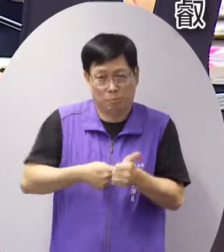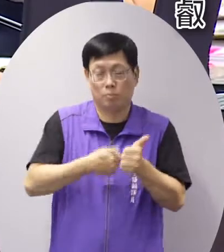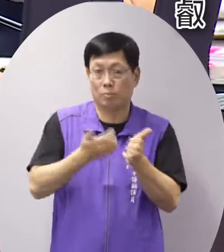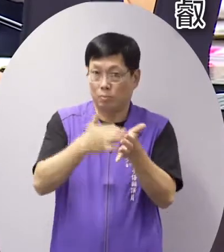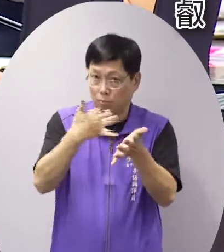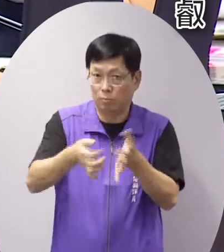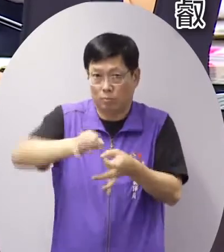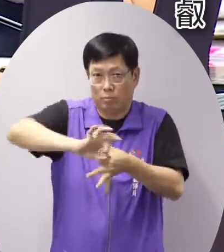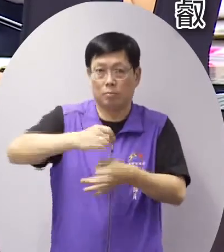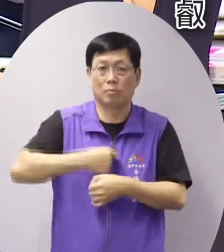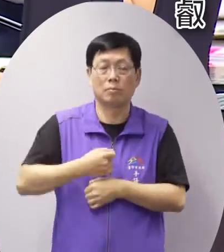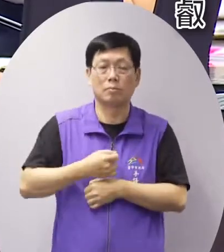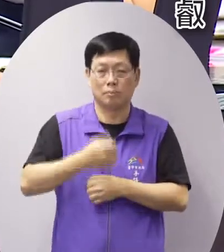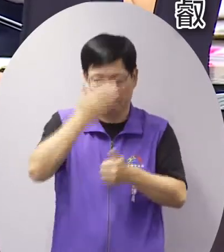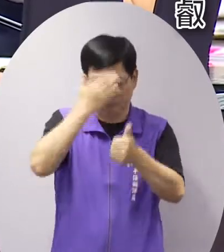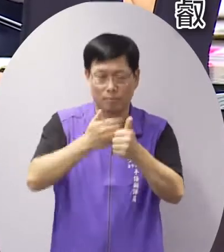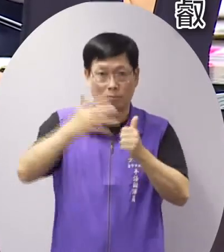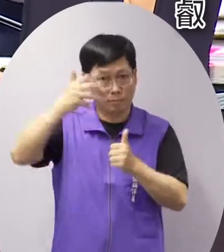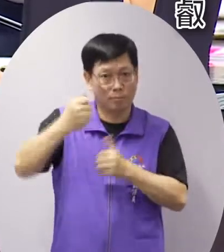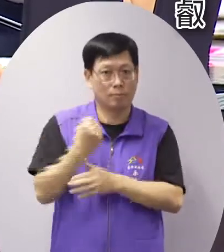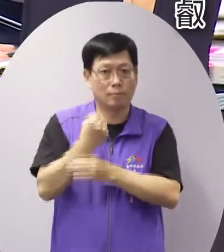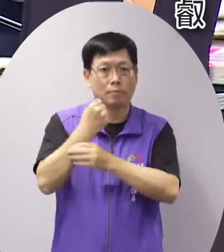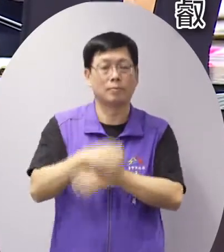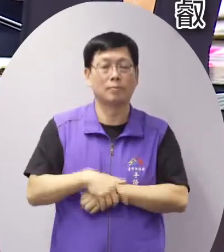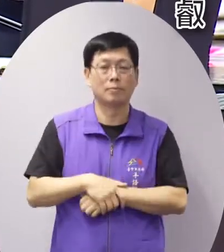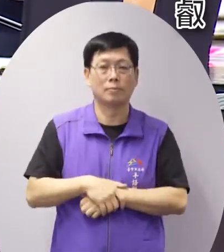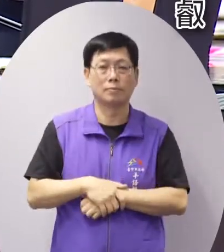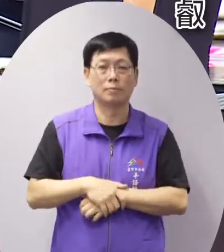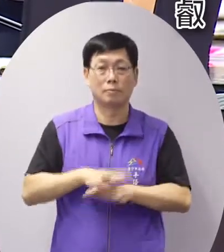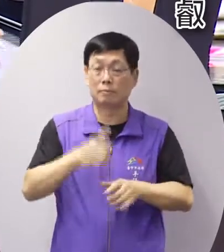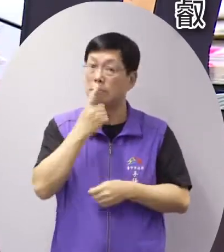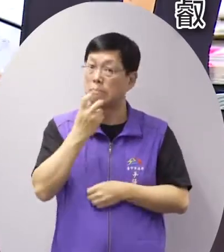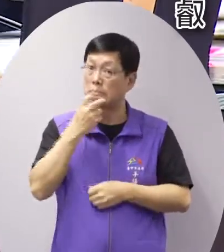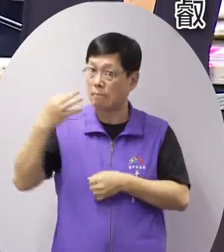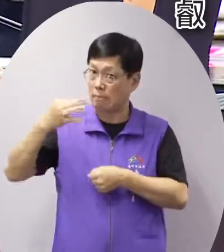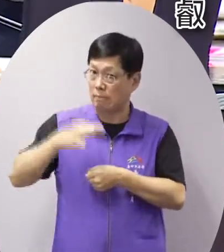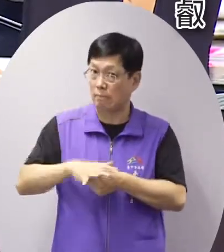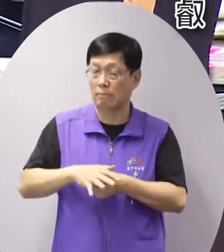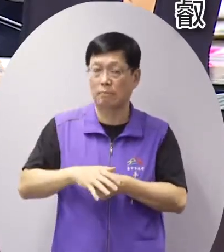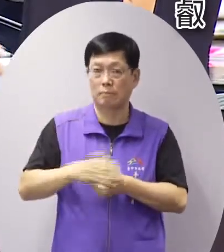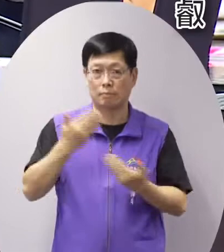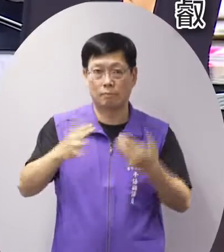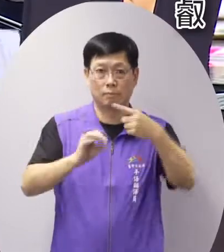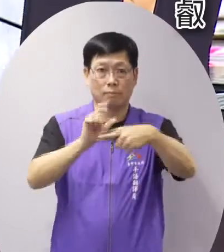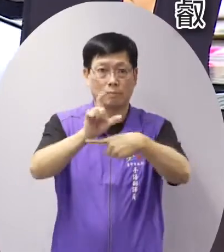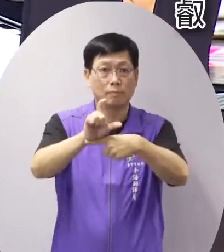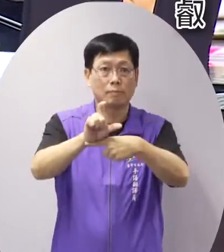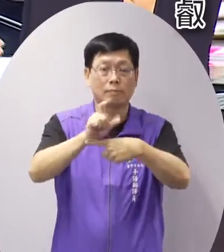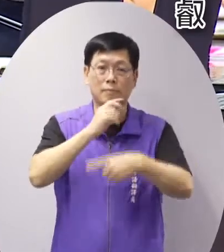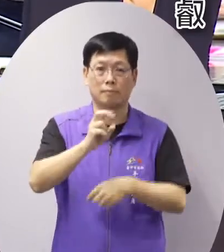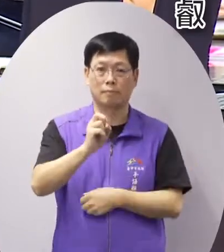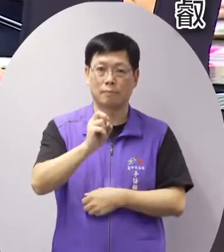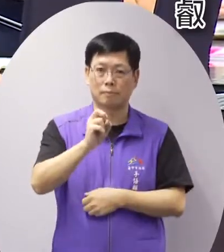时候提出来哈，请请各位长官来支持。那整个中央的补助款占60%是